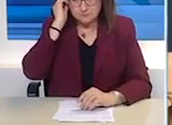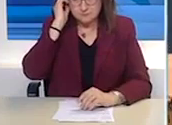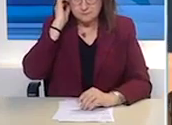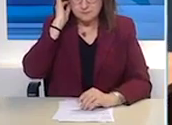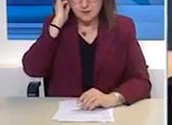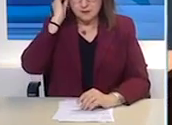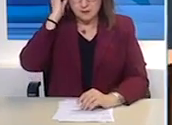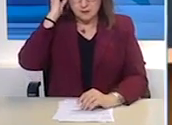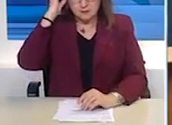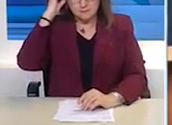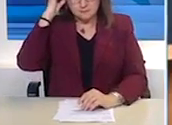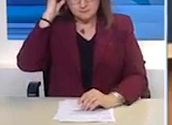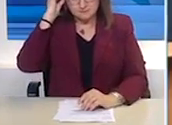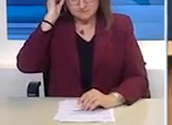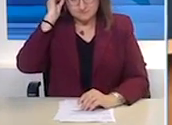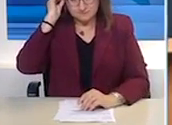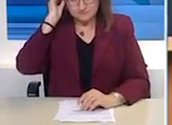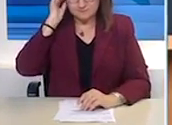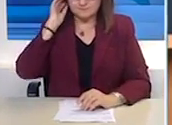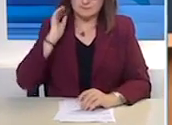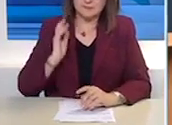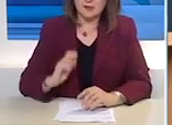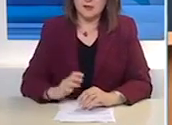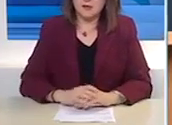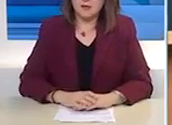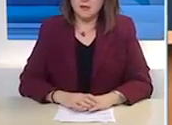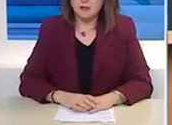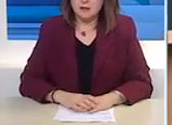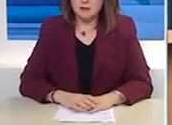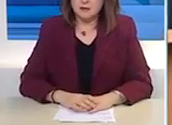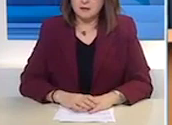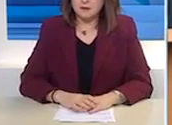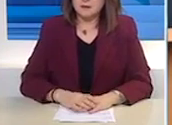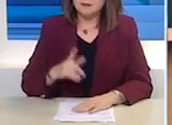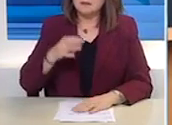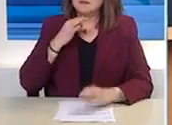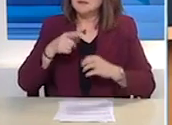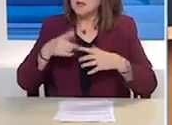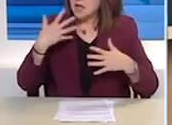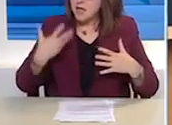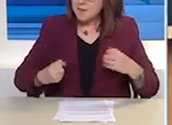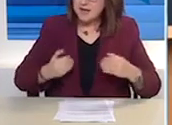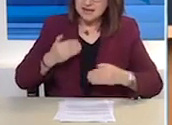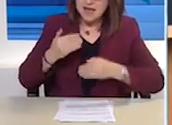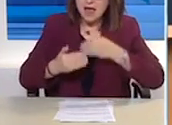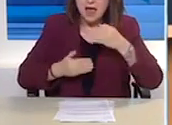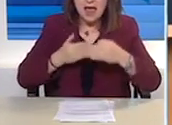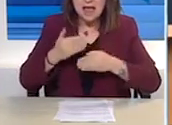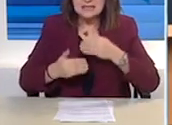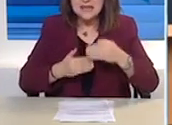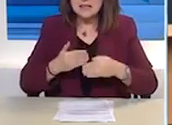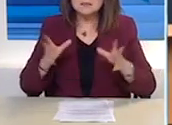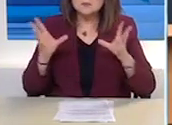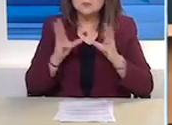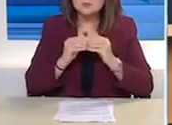ελέγχους από πανεπιστημιακά ιδρύματα νέων τεστ για τον κορονοϊό. Υπάρχει κάποια εξέλιξη στη διαδικασία αυτή ώστε να έχει η πολιτεία